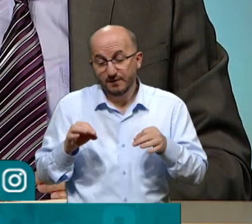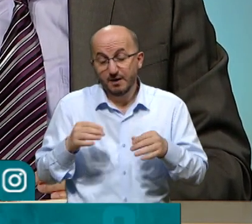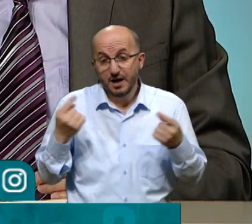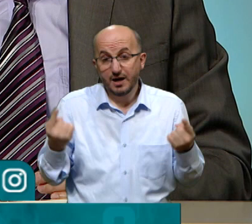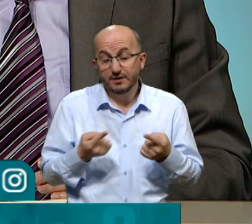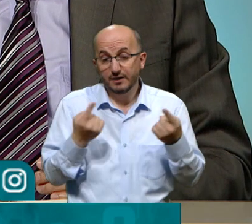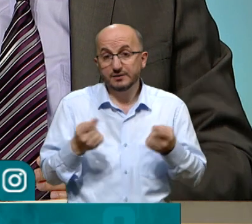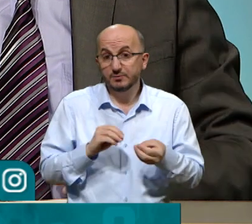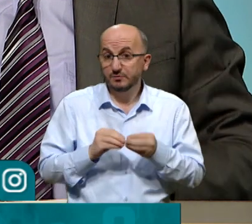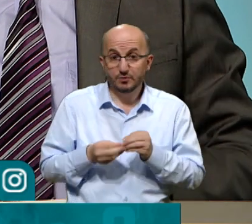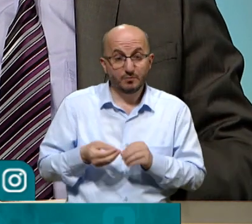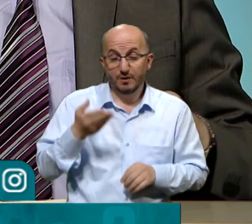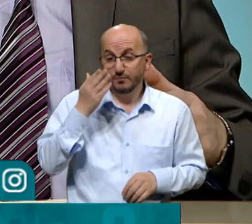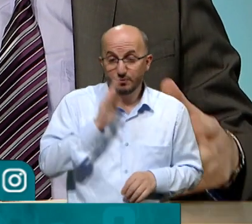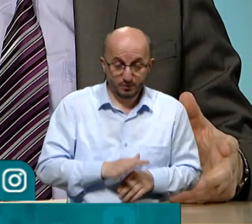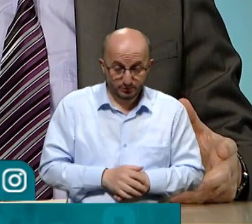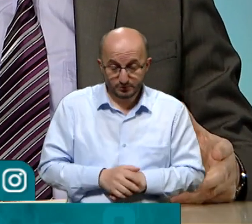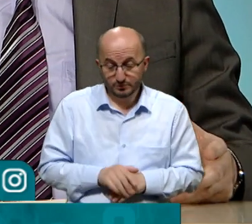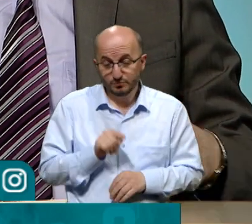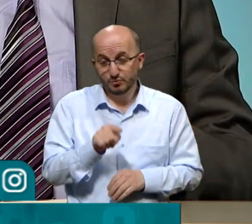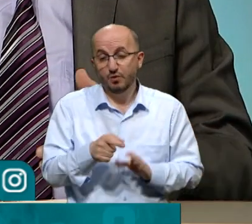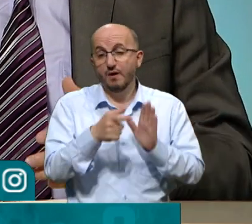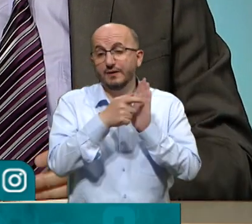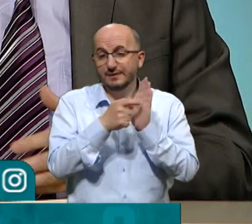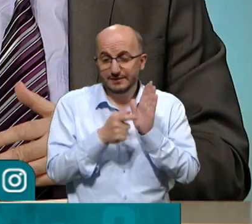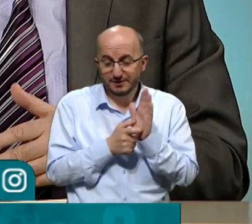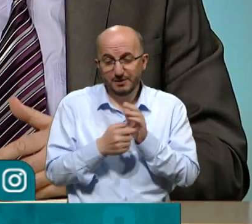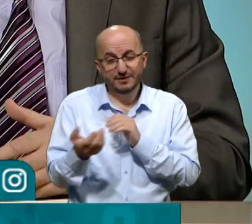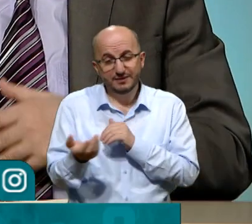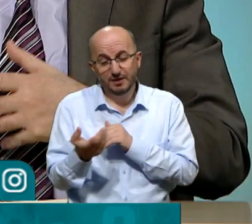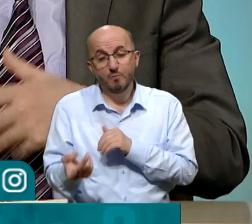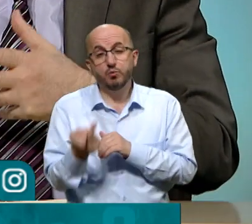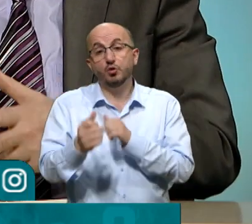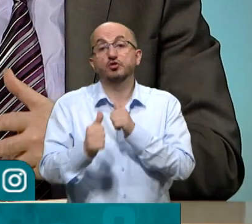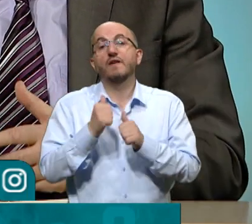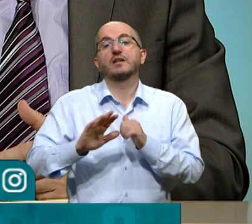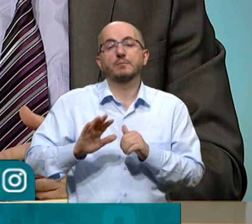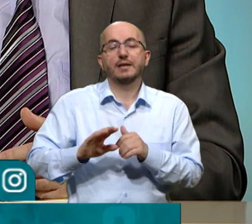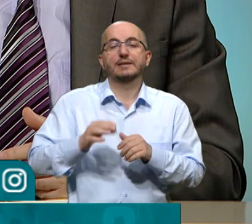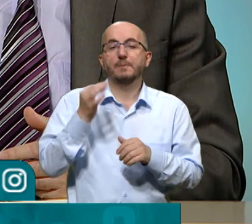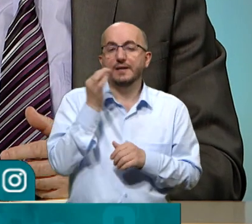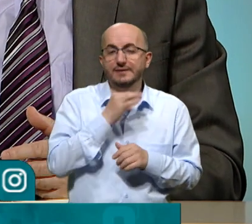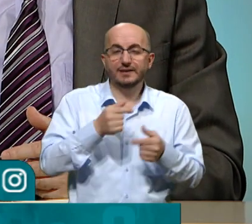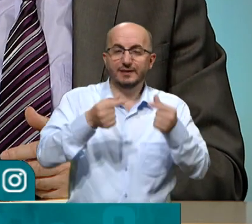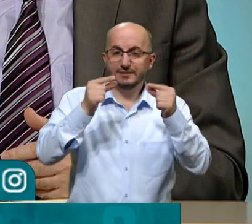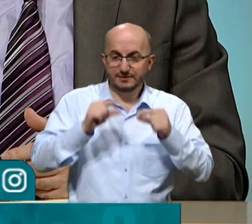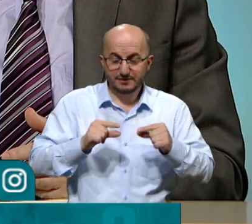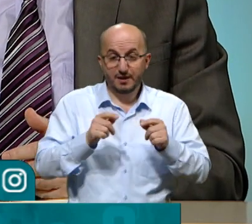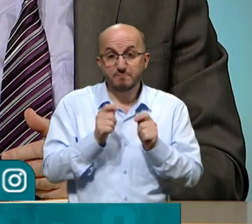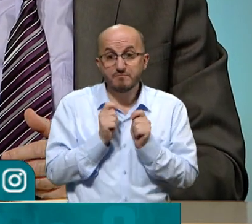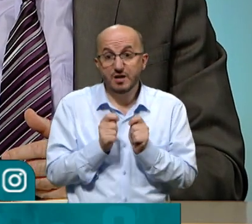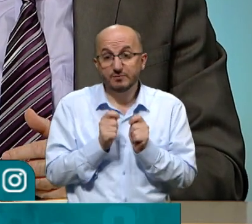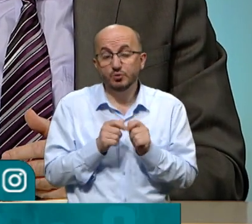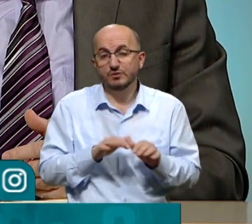herhangi bir sakınca yoktur yoksa bu ayeti kerime ve hafta dilenci boş çevirmeyin benzeri hadisler zorunlu